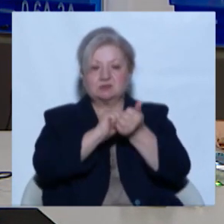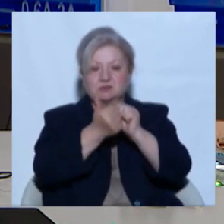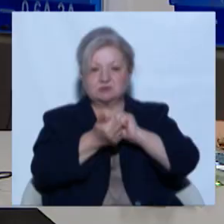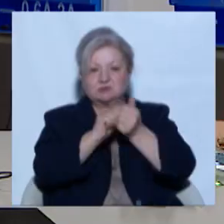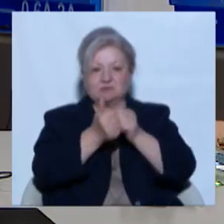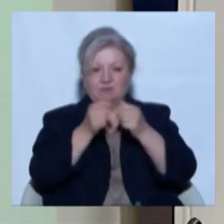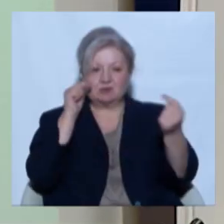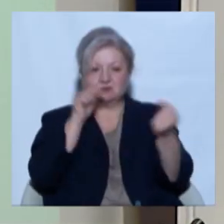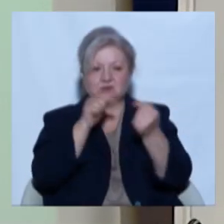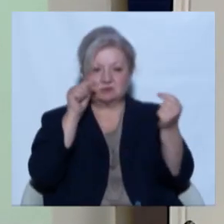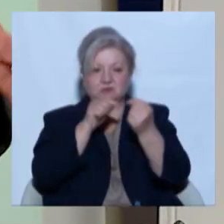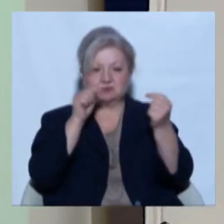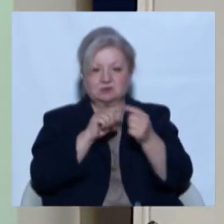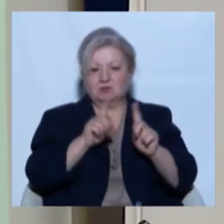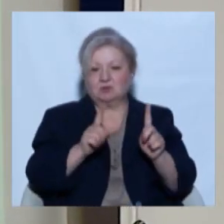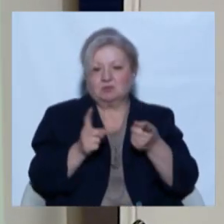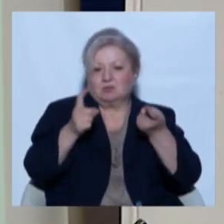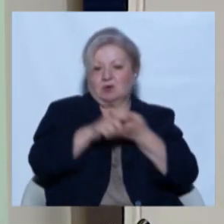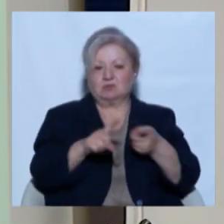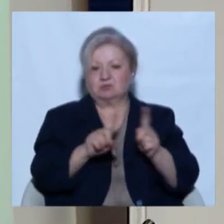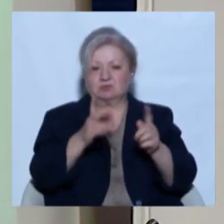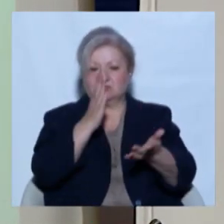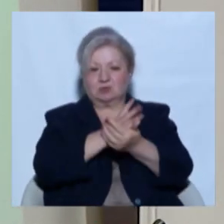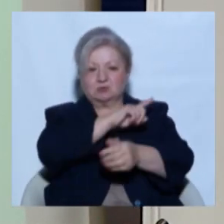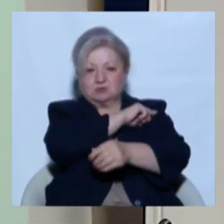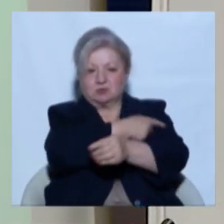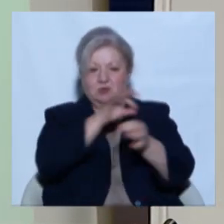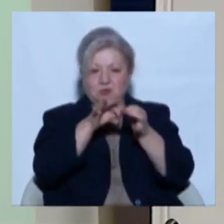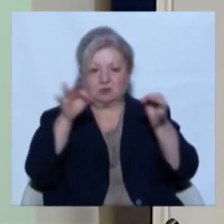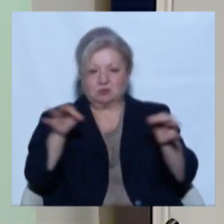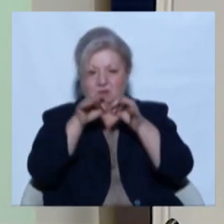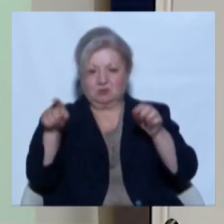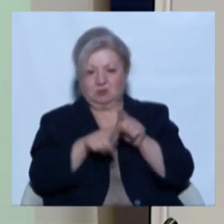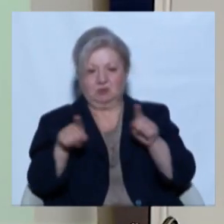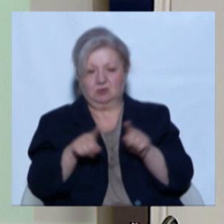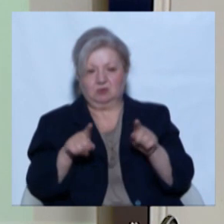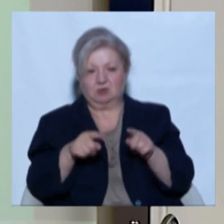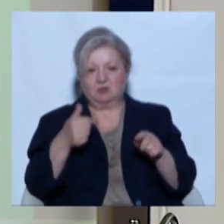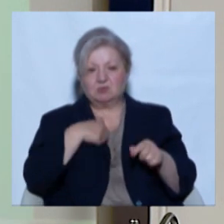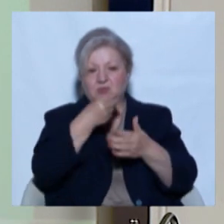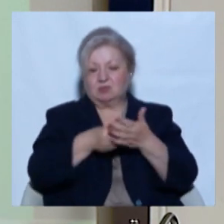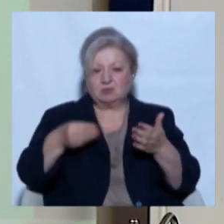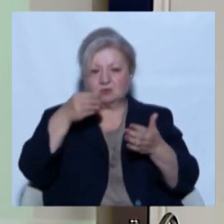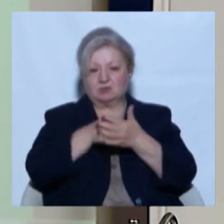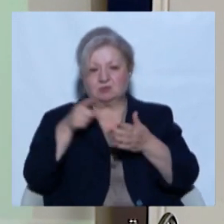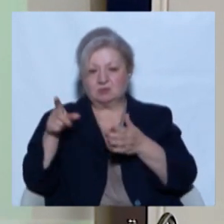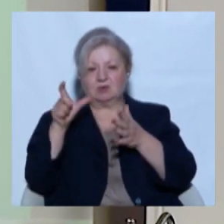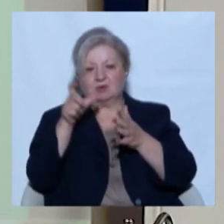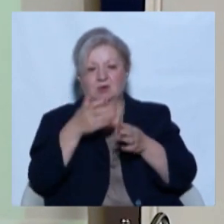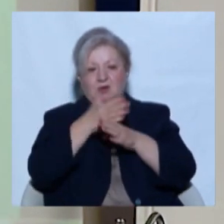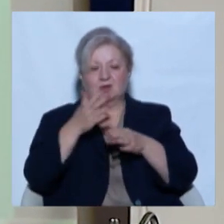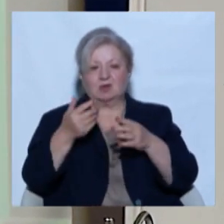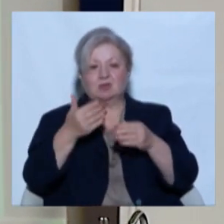კავშირი უნდა ქონდეს ცვლად წინაღობას ძალის გაზომვასთან? Მე აღარ დაუბრუნდები იმ ნაწილს, იმიტომ რომ ცვლადი